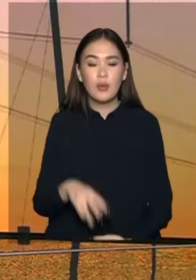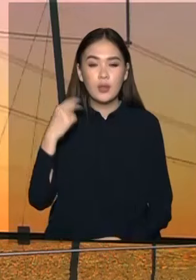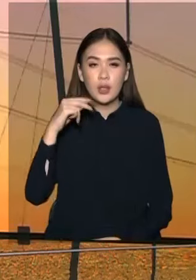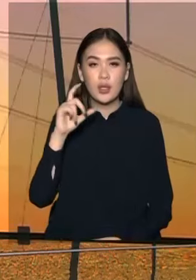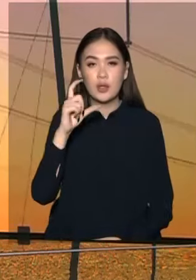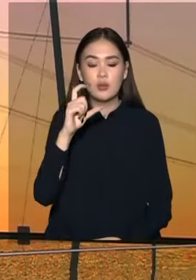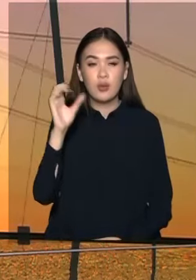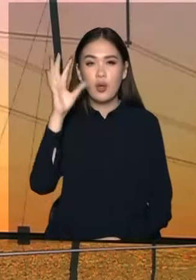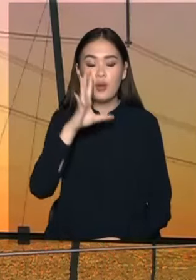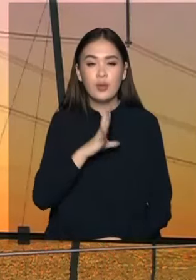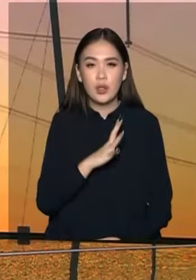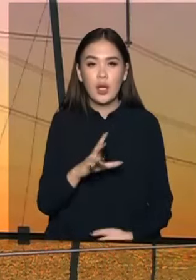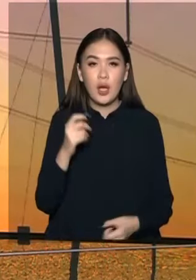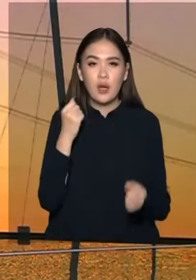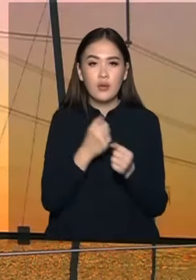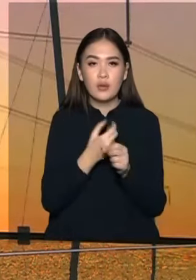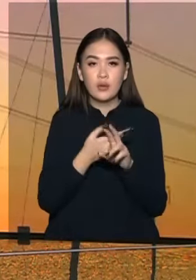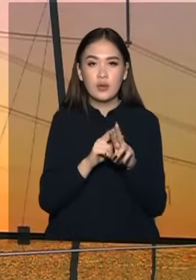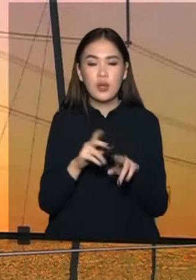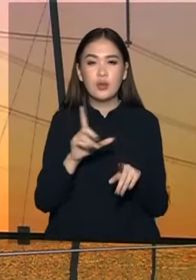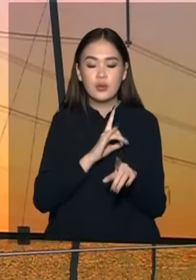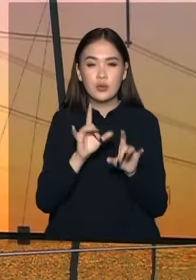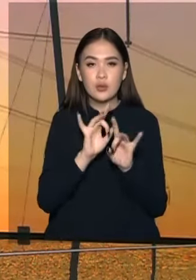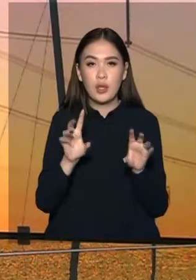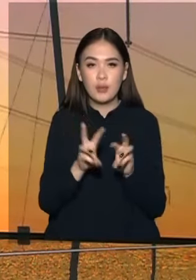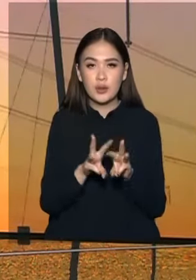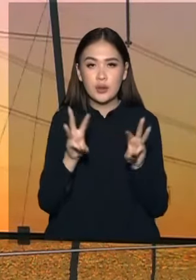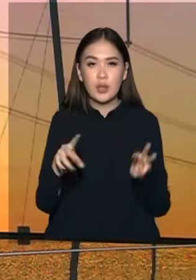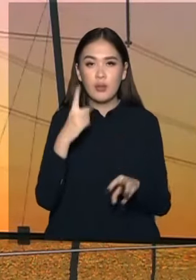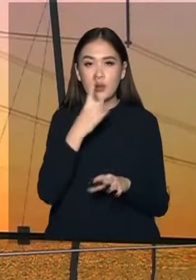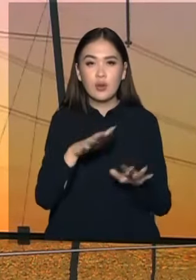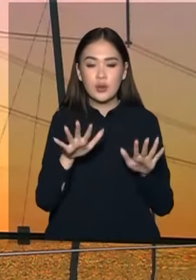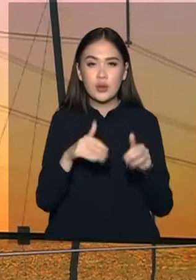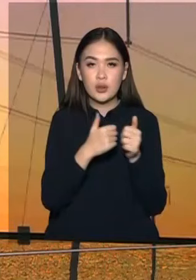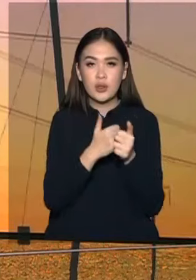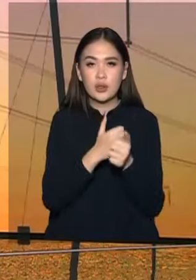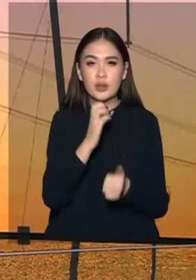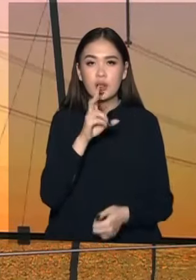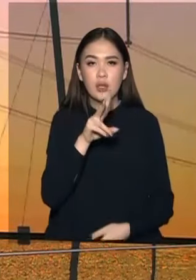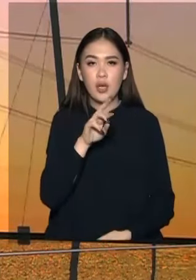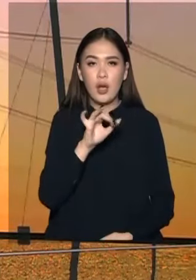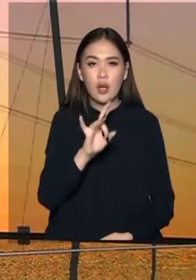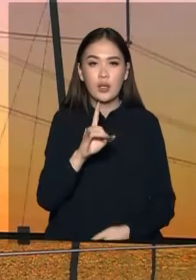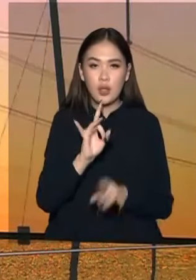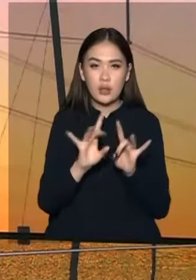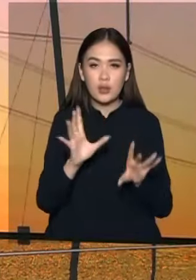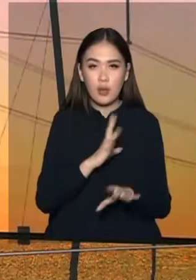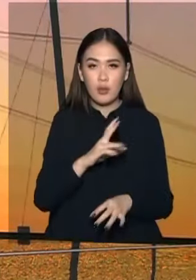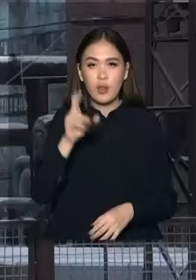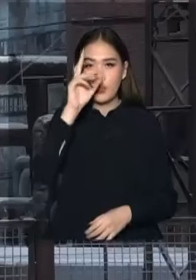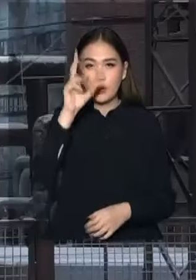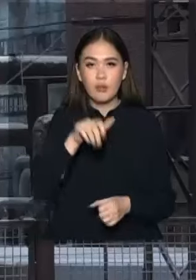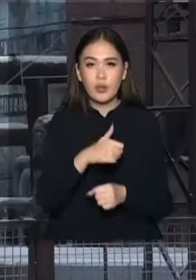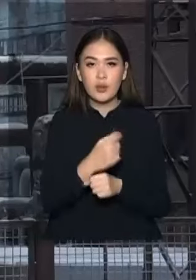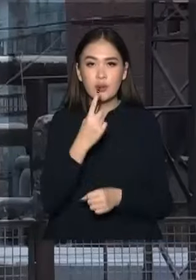Президент Еквасызда болған төтенше жағдайға да тоқталды. Премьер-министрдің бірінші орынбасары Роман Скляр мән-жайды баяндады. Мемлекет басшысы